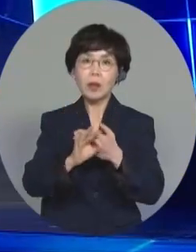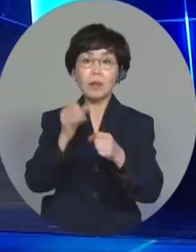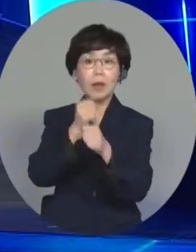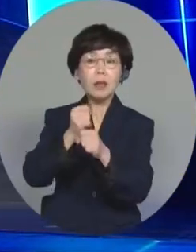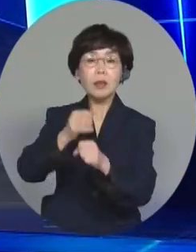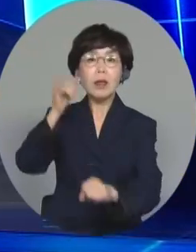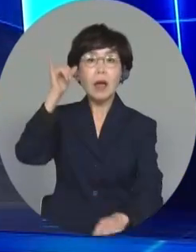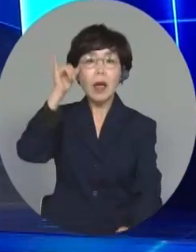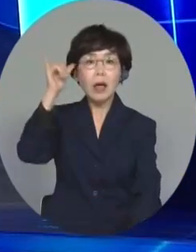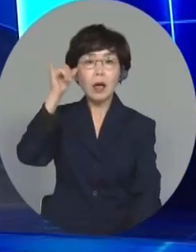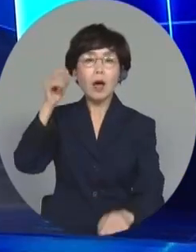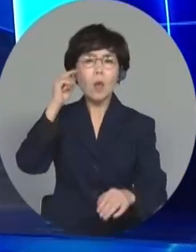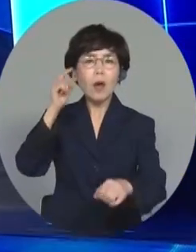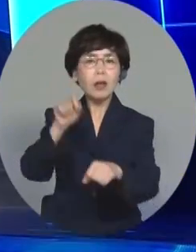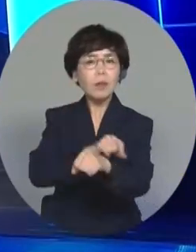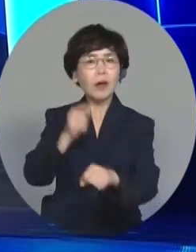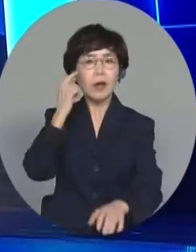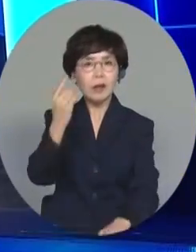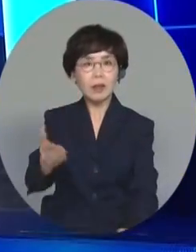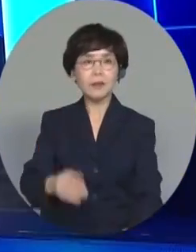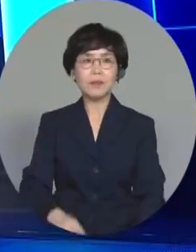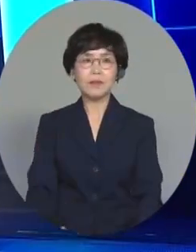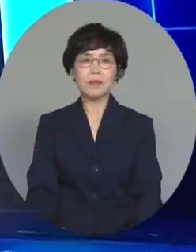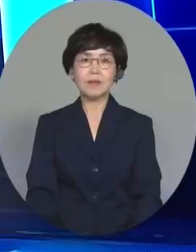생성형 AI가 왜 특별할까요?